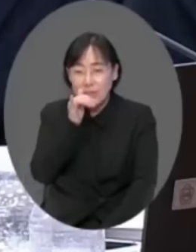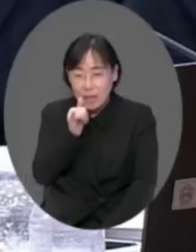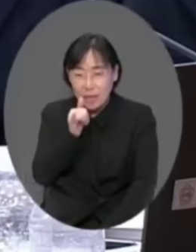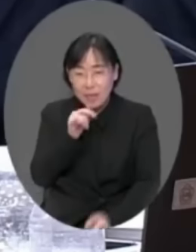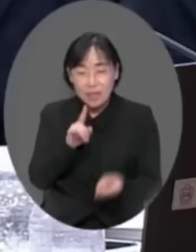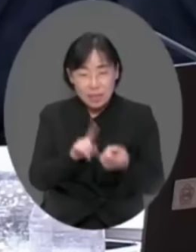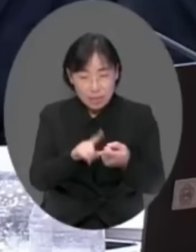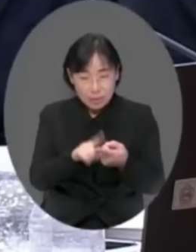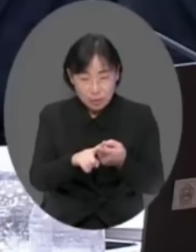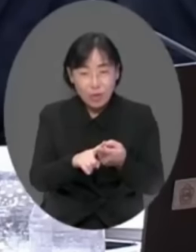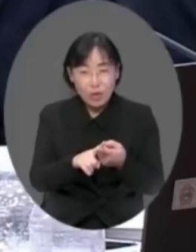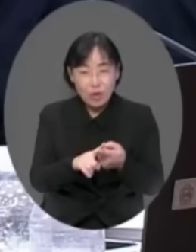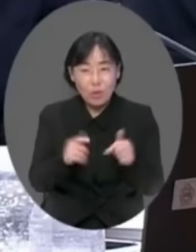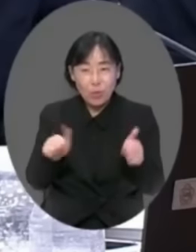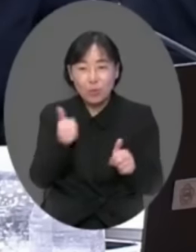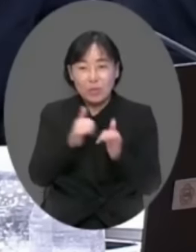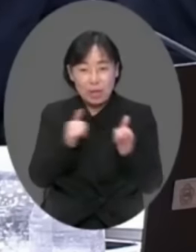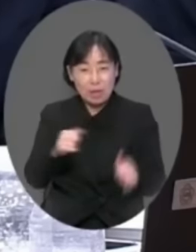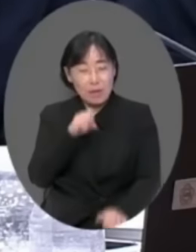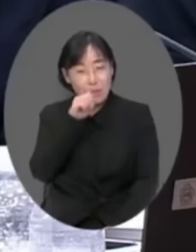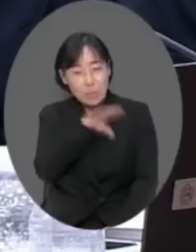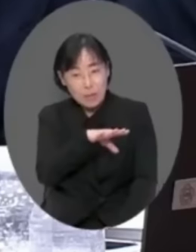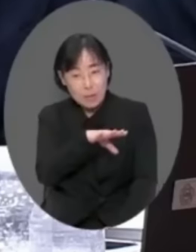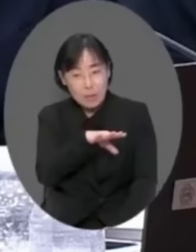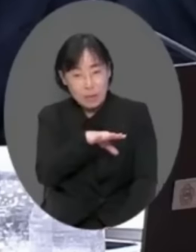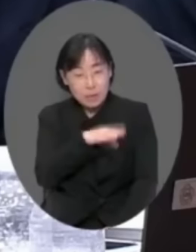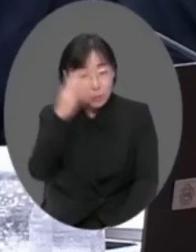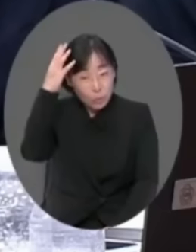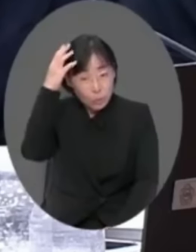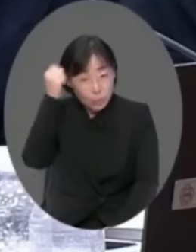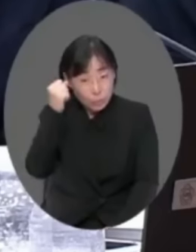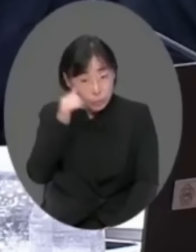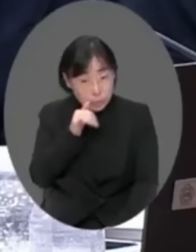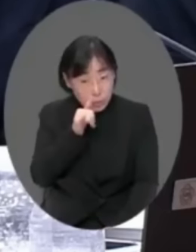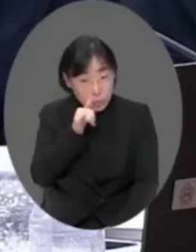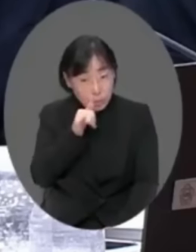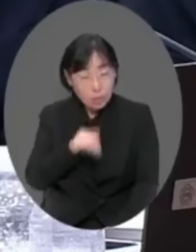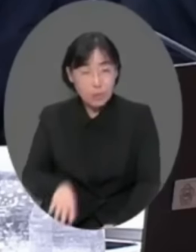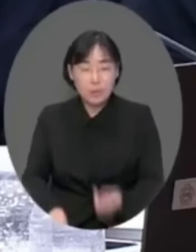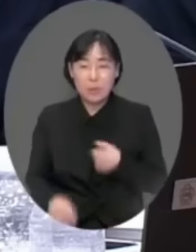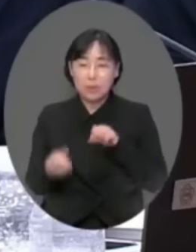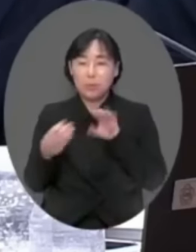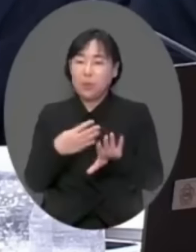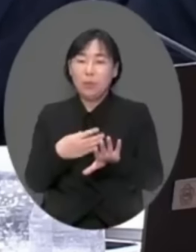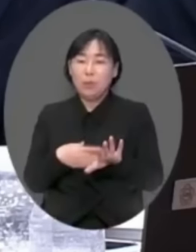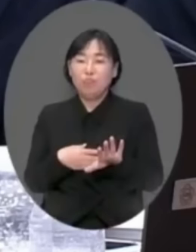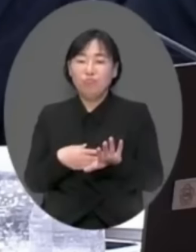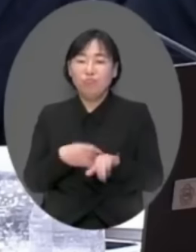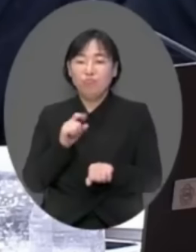변호사가 얘기를 했었는데 기억나십니까 제가 뭐 답변할 생각 아니 답변할 성질의 것이 아니라고